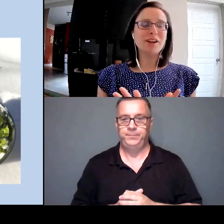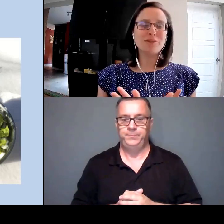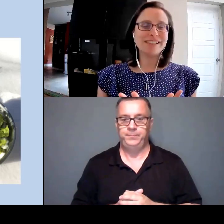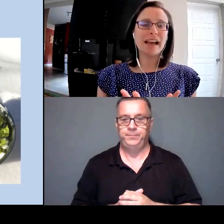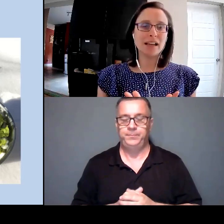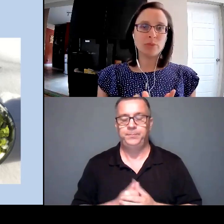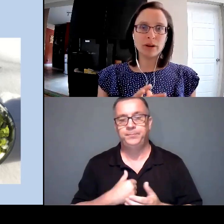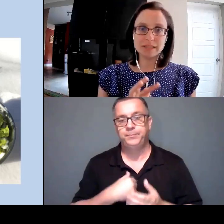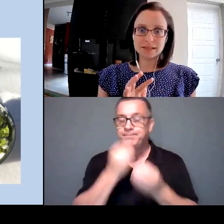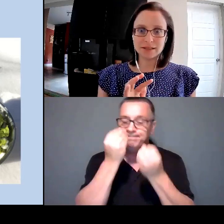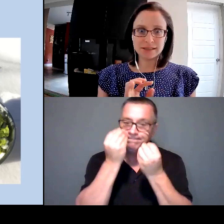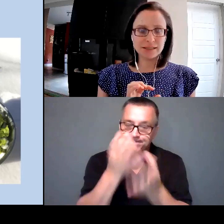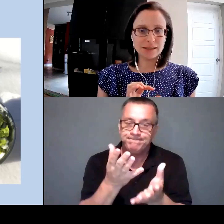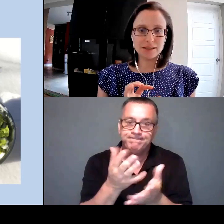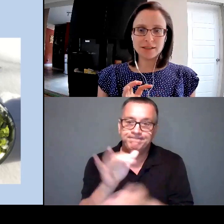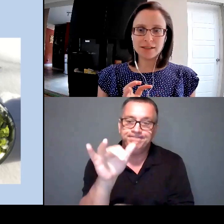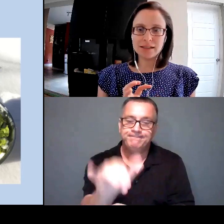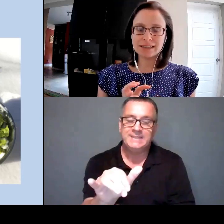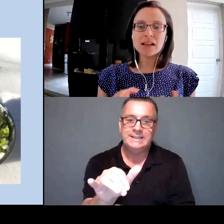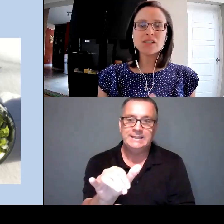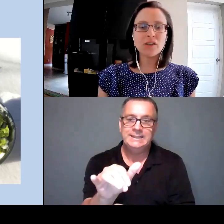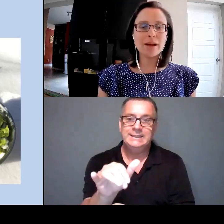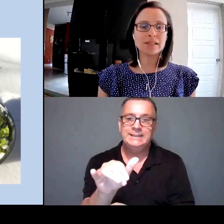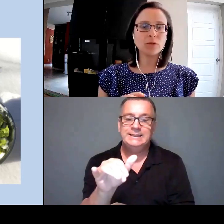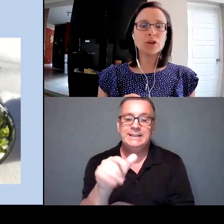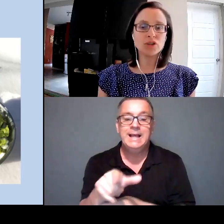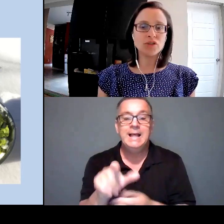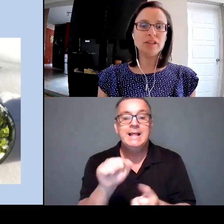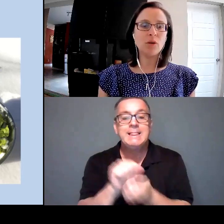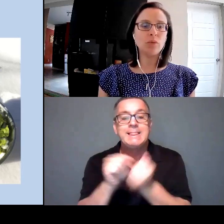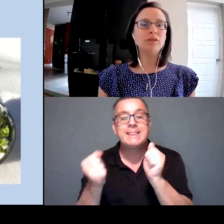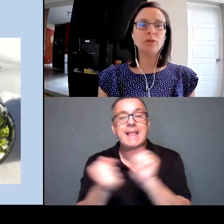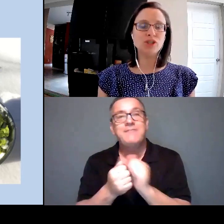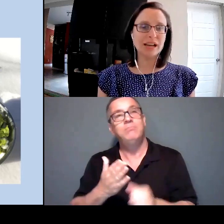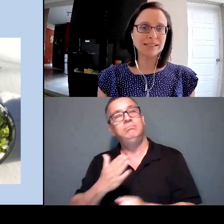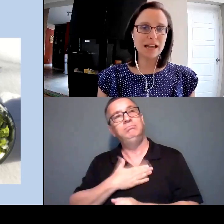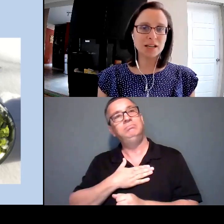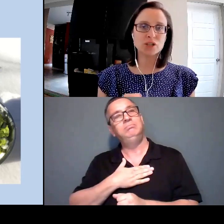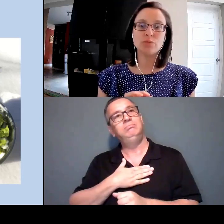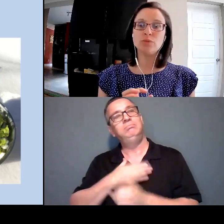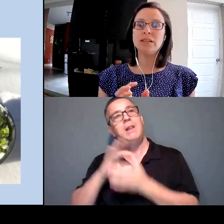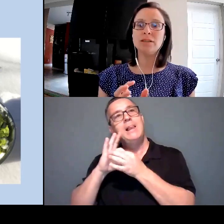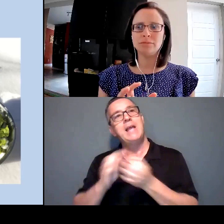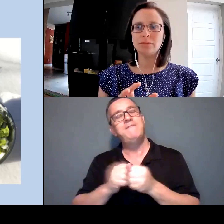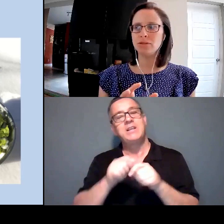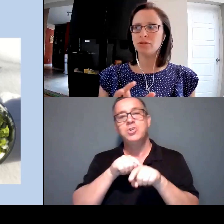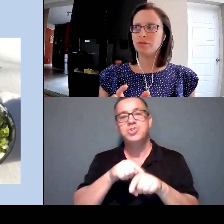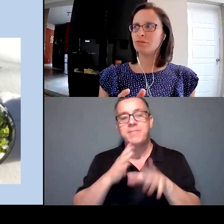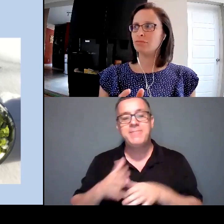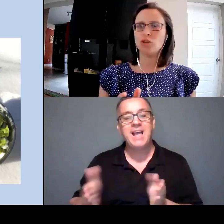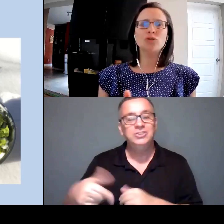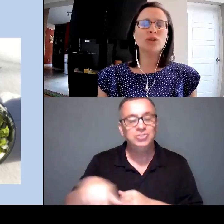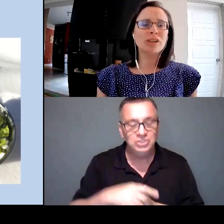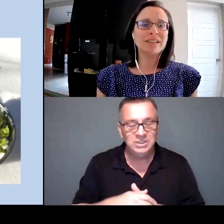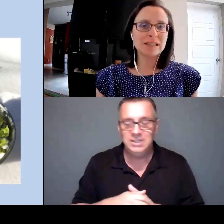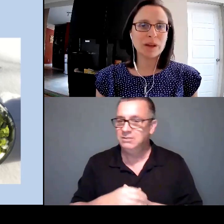Je voulais vous dire à quel point c'est ça, la transformation que je vis au niveau du jardinage, puis